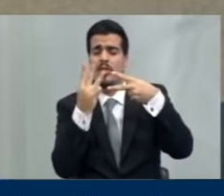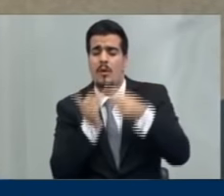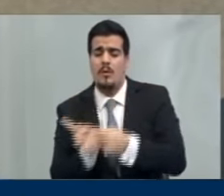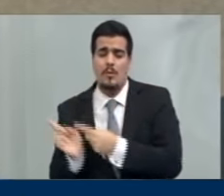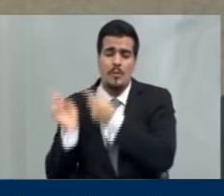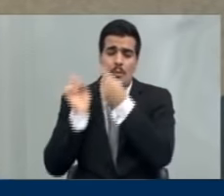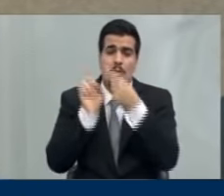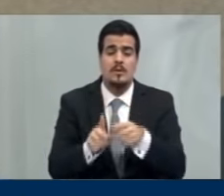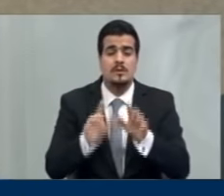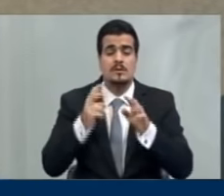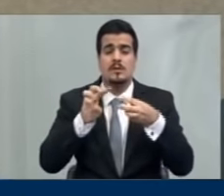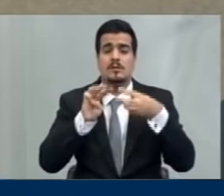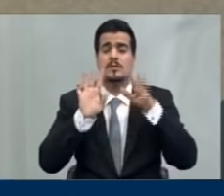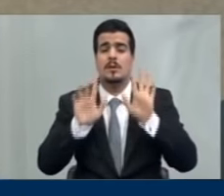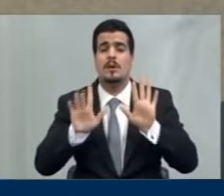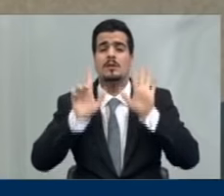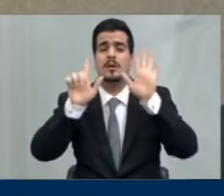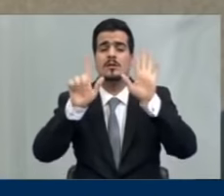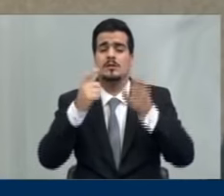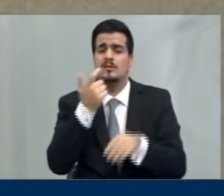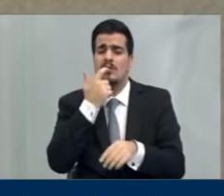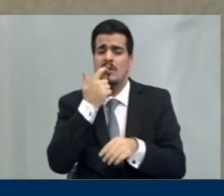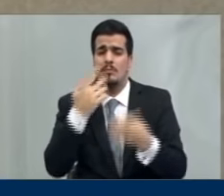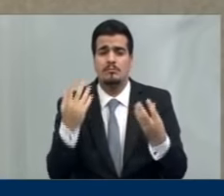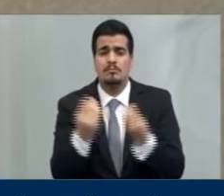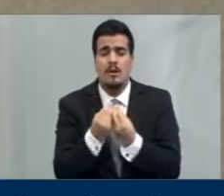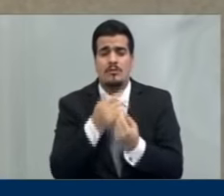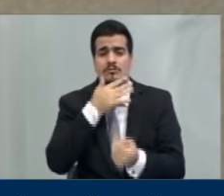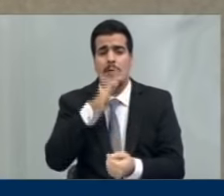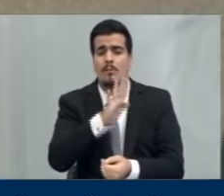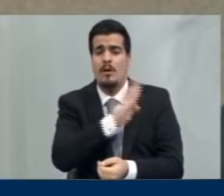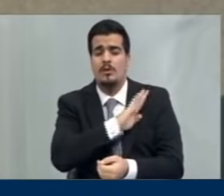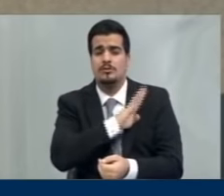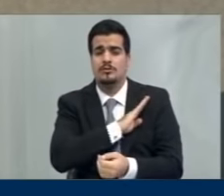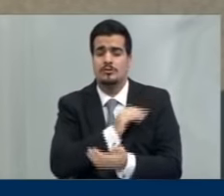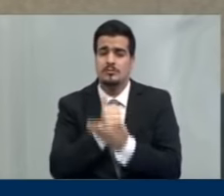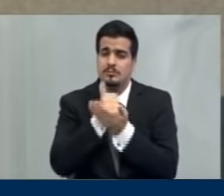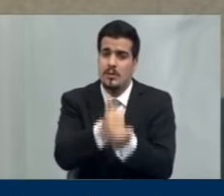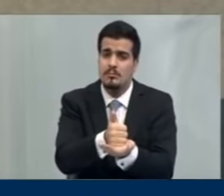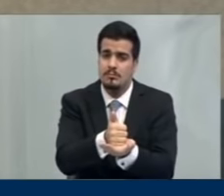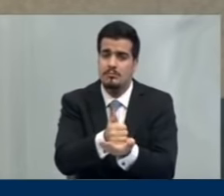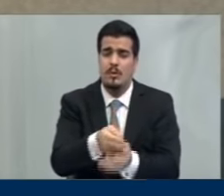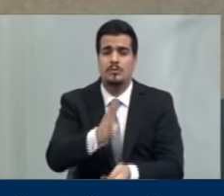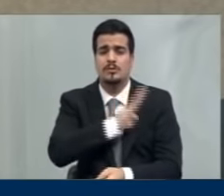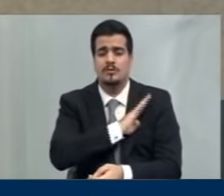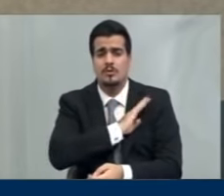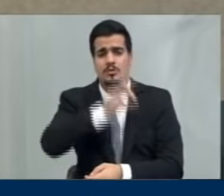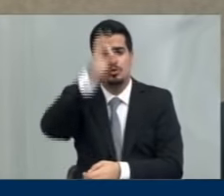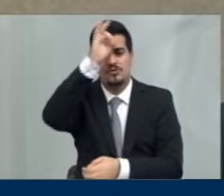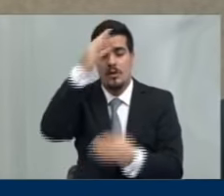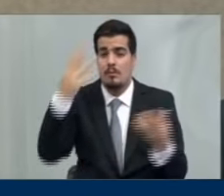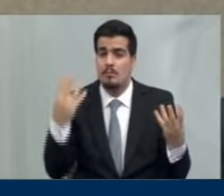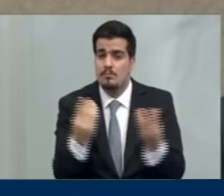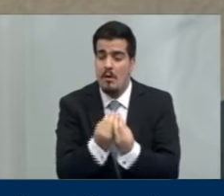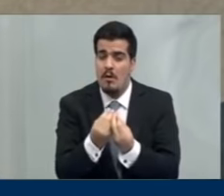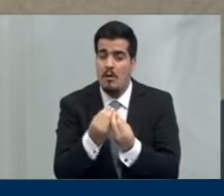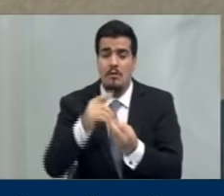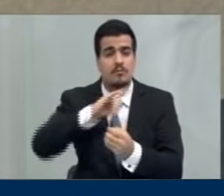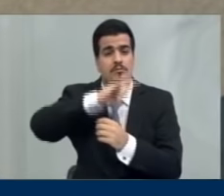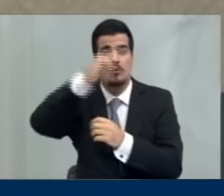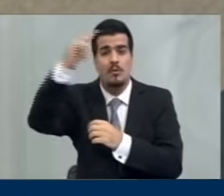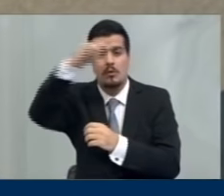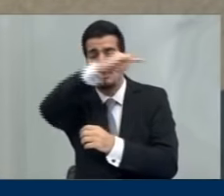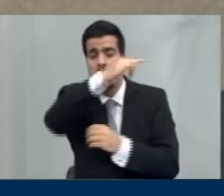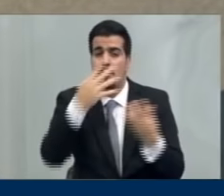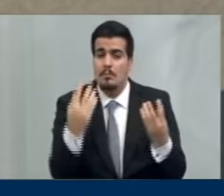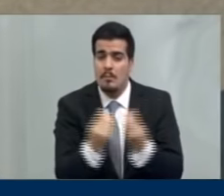في بيان العراقيين، لا سيما أبناء الحشد الشعبي المقدس ورجال الدفاع والداخلية والقوة الجوية